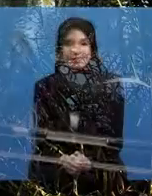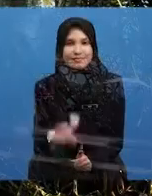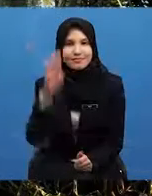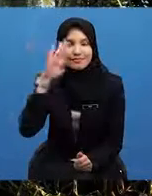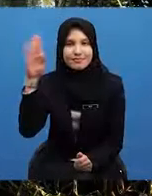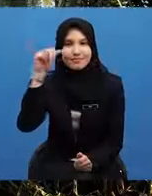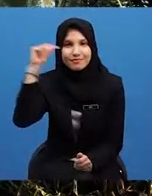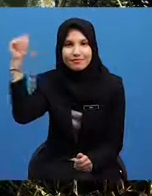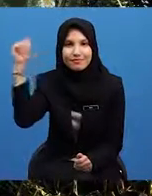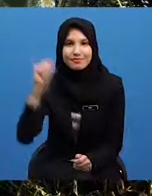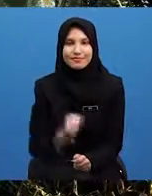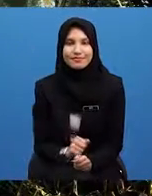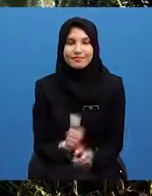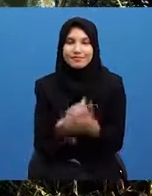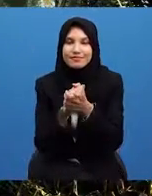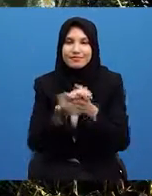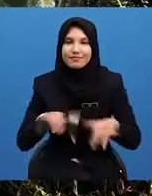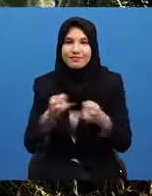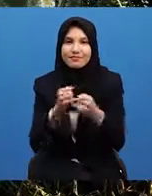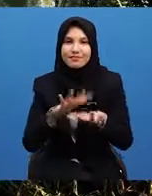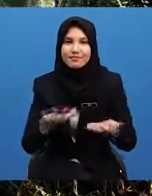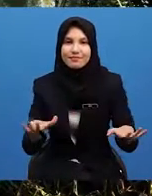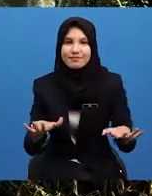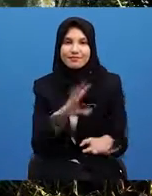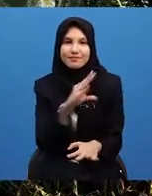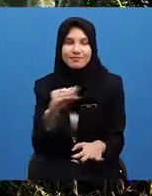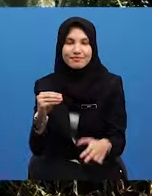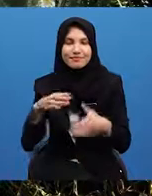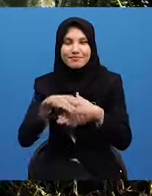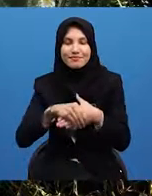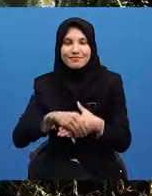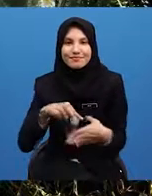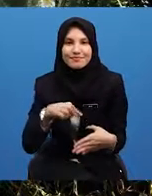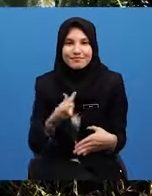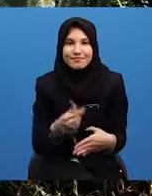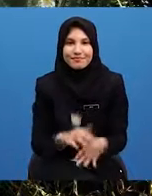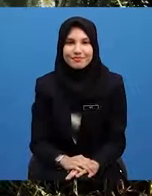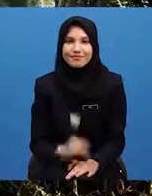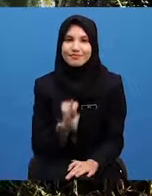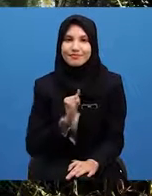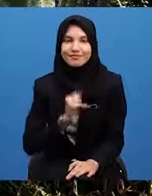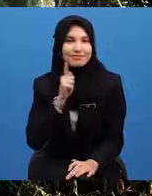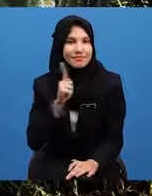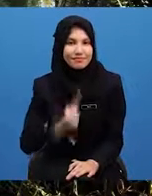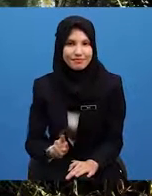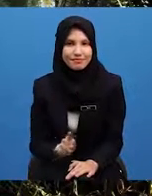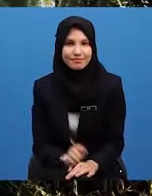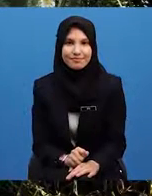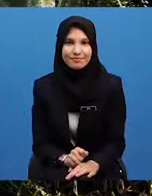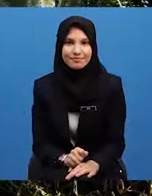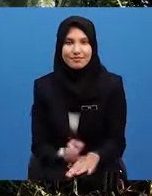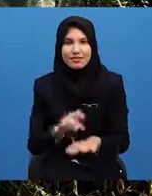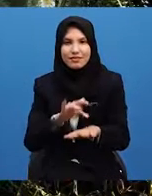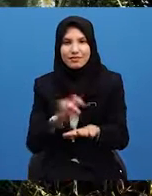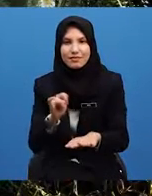Hai, Assalamualaikum. Selamat sejahtera dan salam ceria. Saya Cikgu Zuhaida.